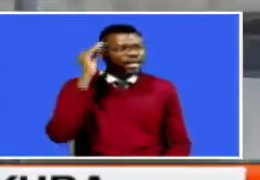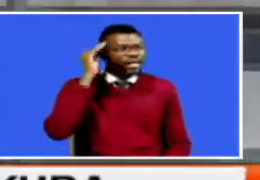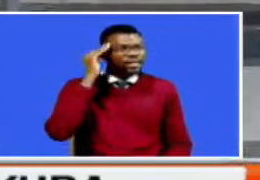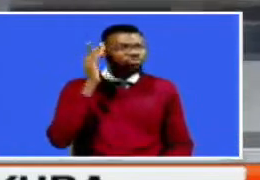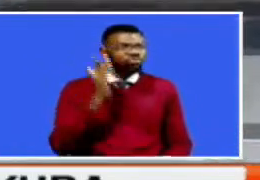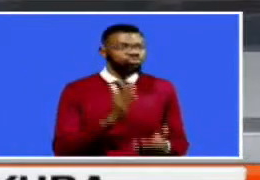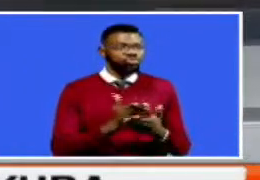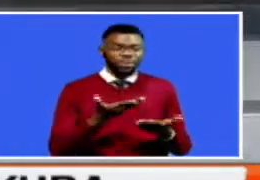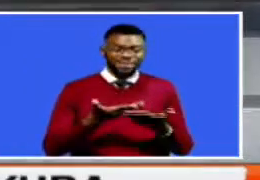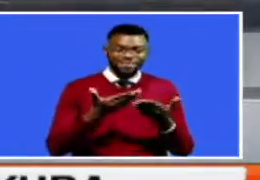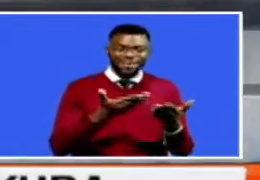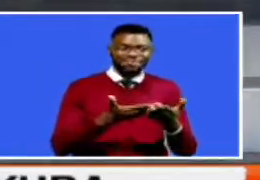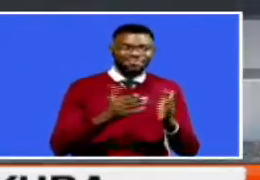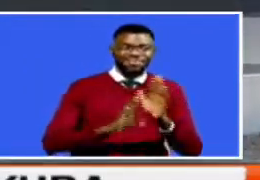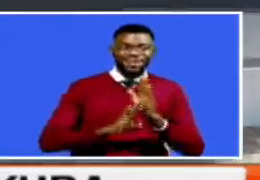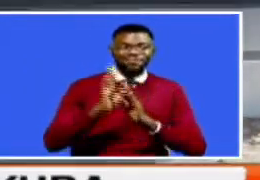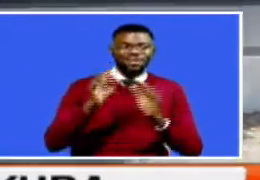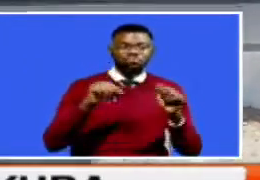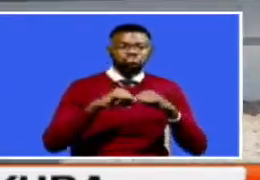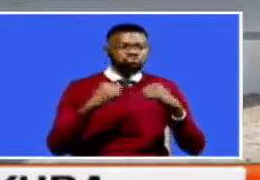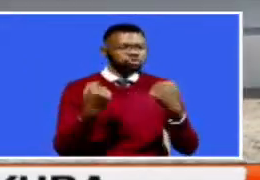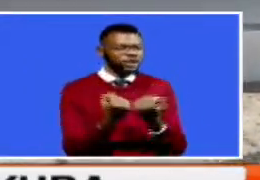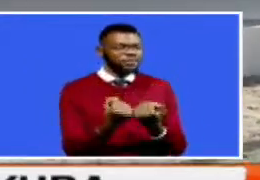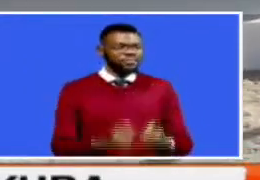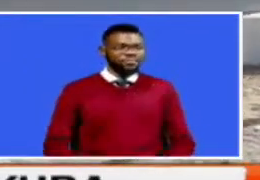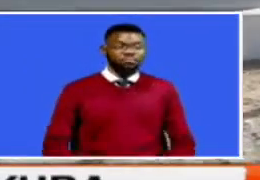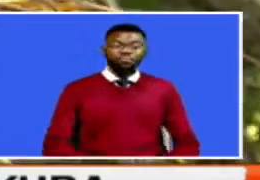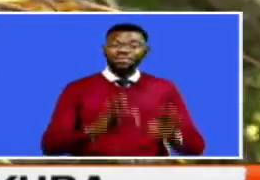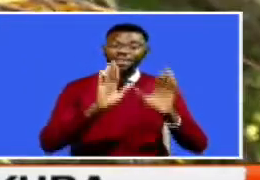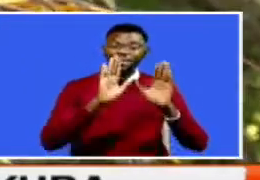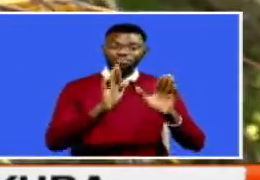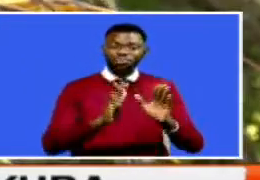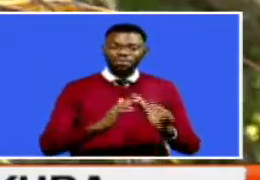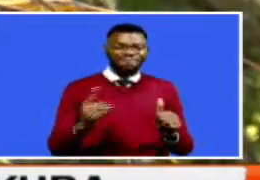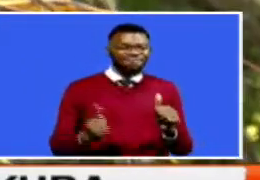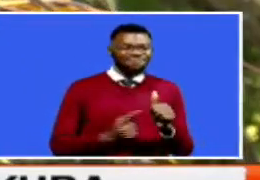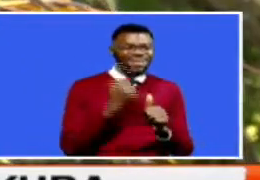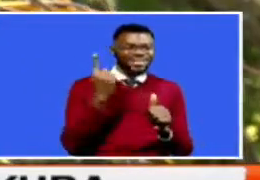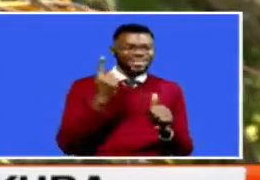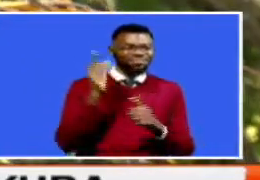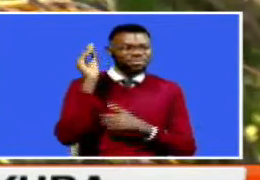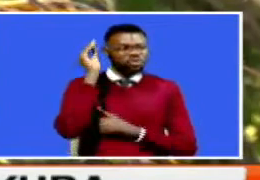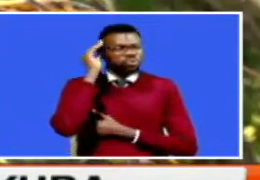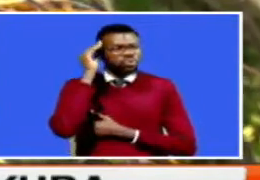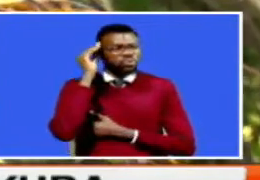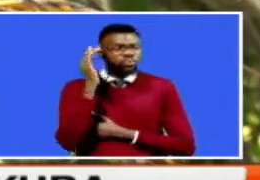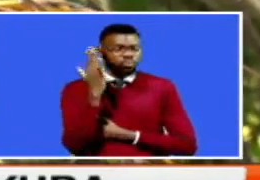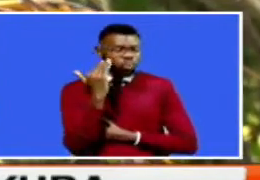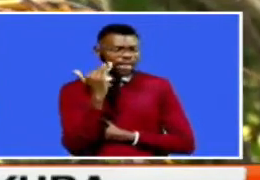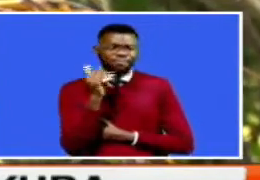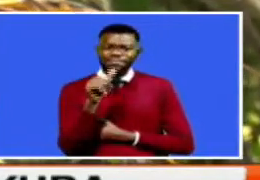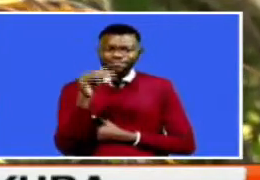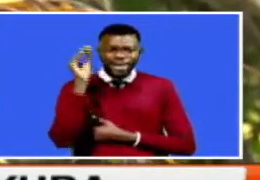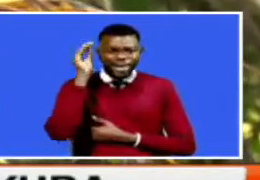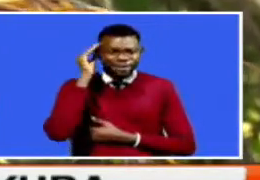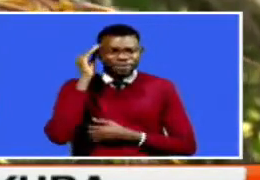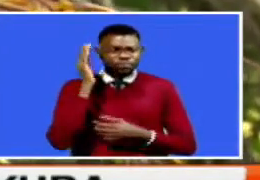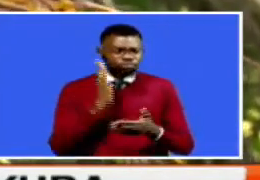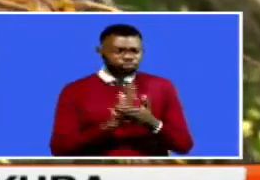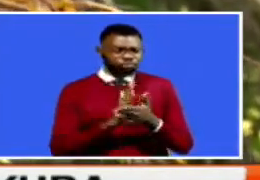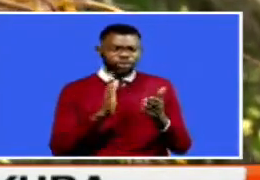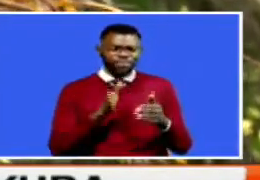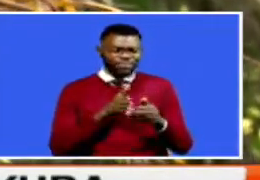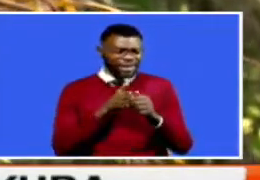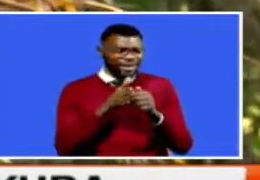kisawazishi cha maendeleo katika jamii. Muhimu ni elimu. Na ni kwa sababu hiyo mimi kama kiongozi